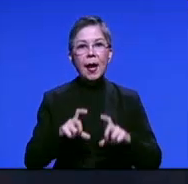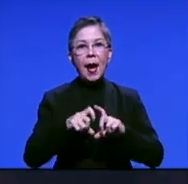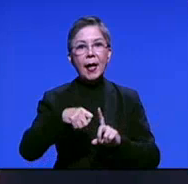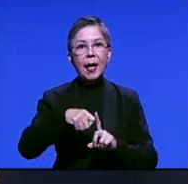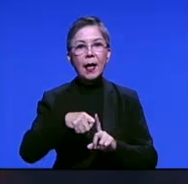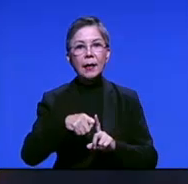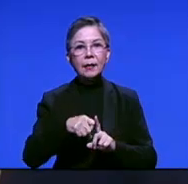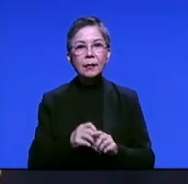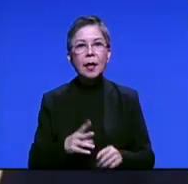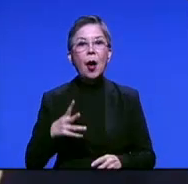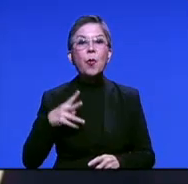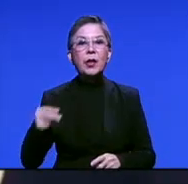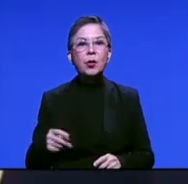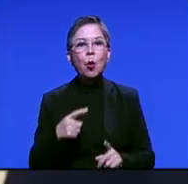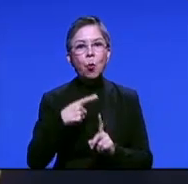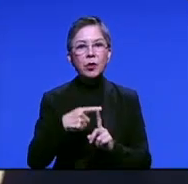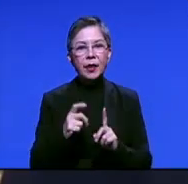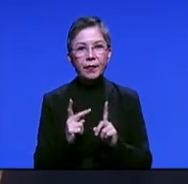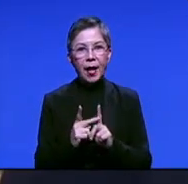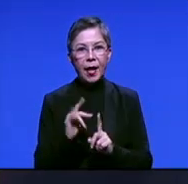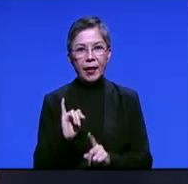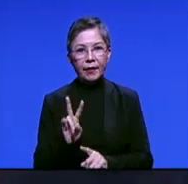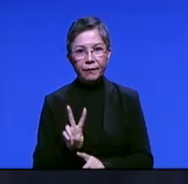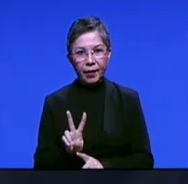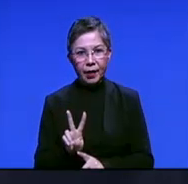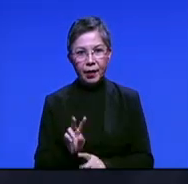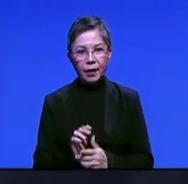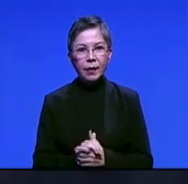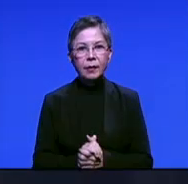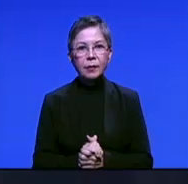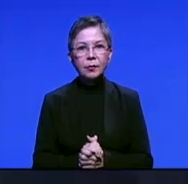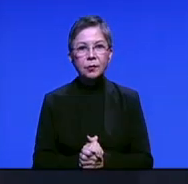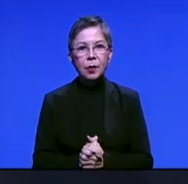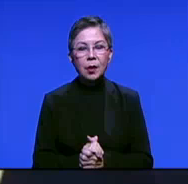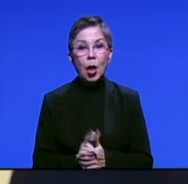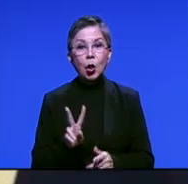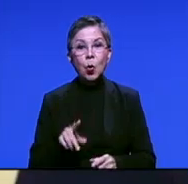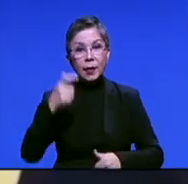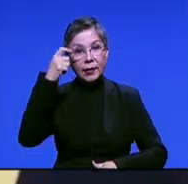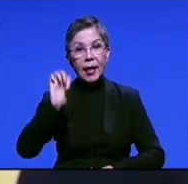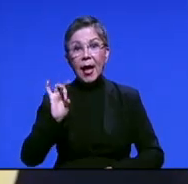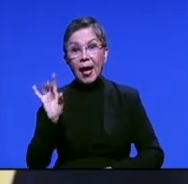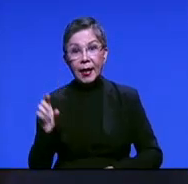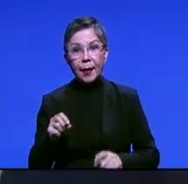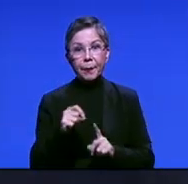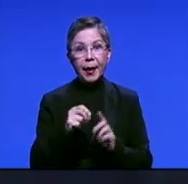ini positif mengidap HIV. Kemudian untuk dua tersangka lainnya yaitu PN